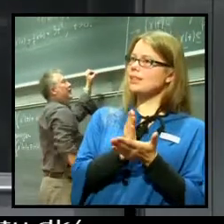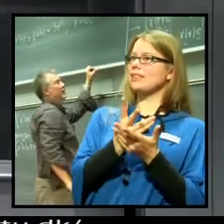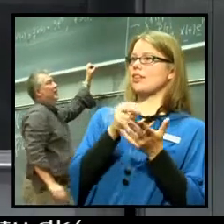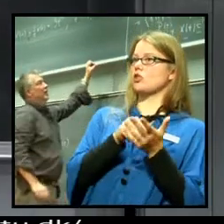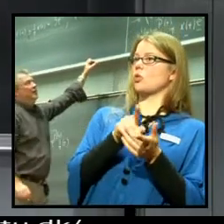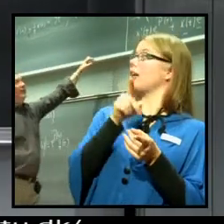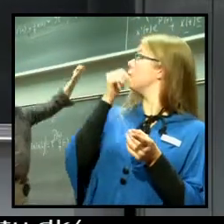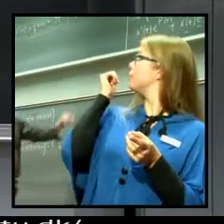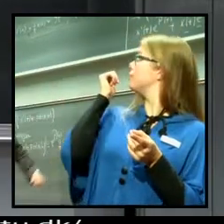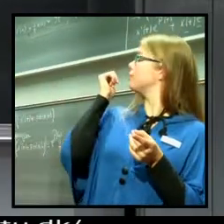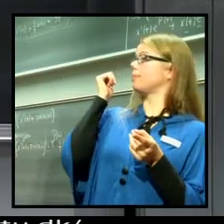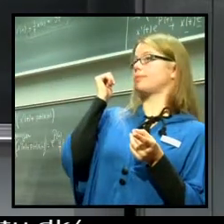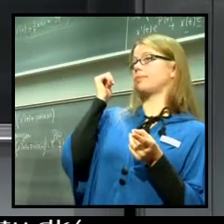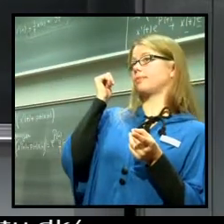der.